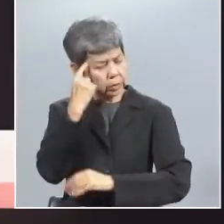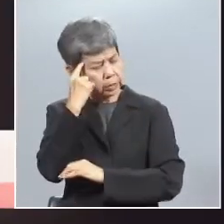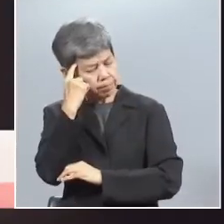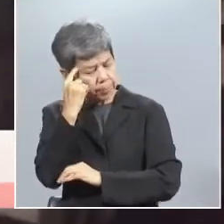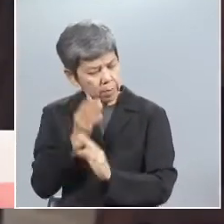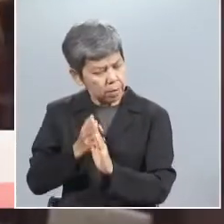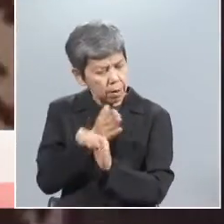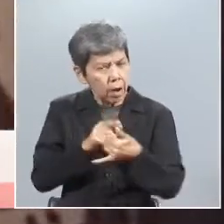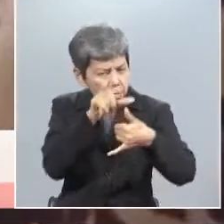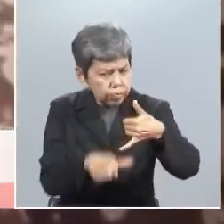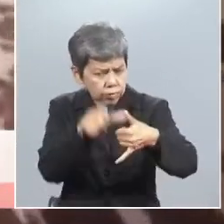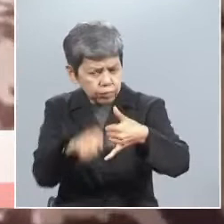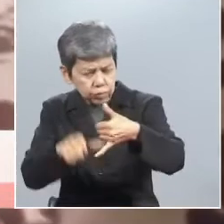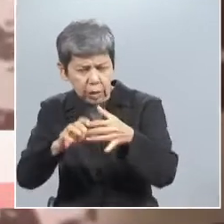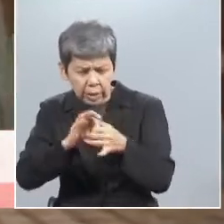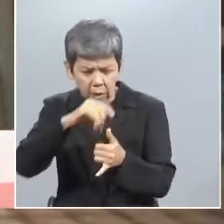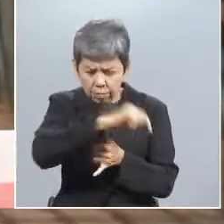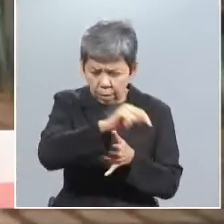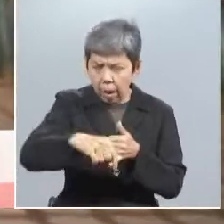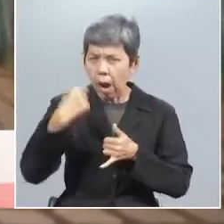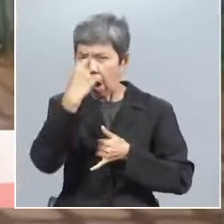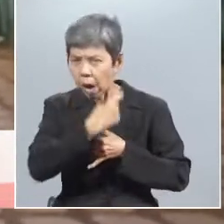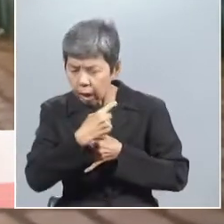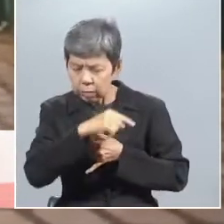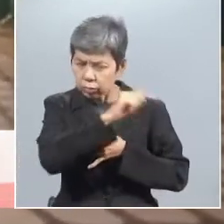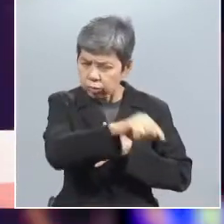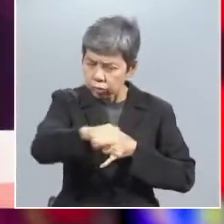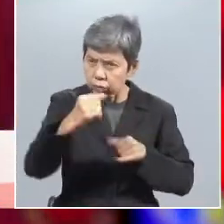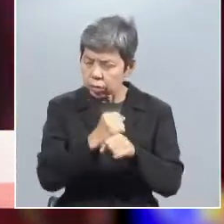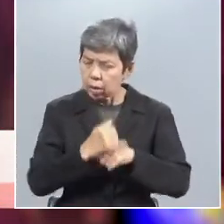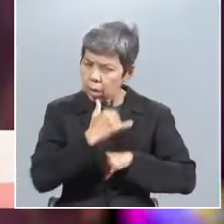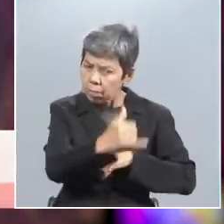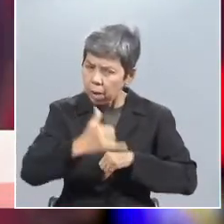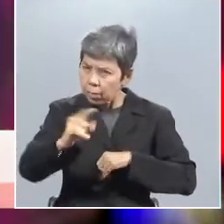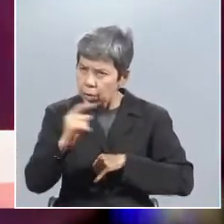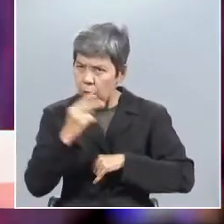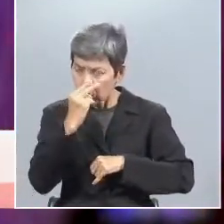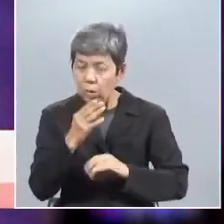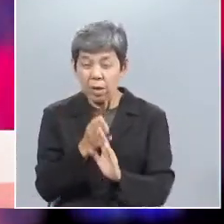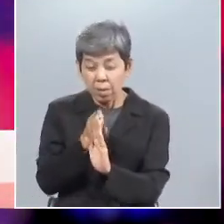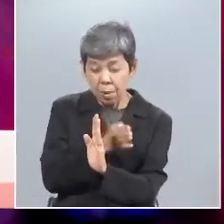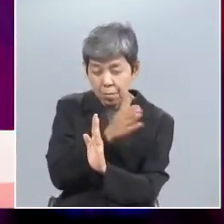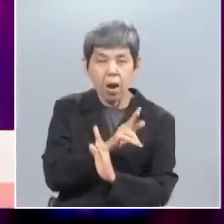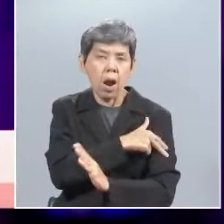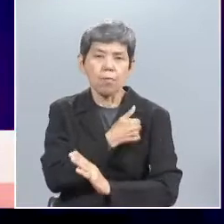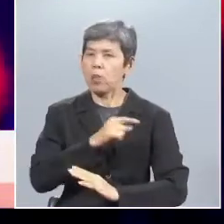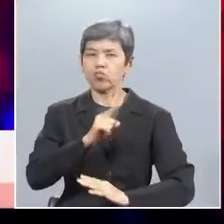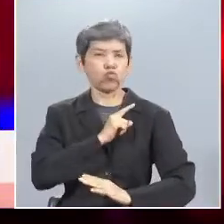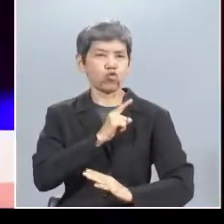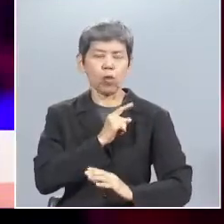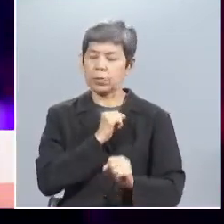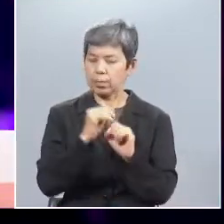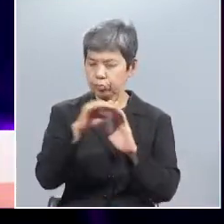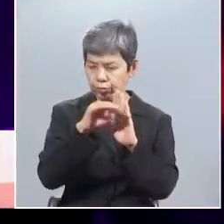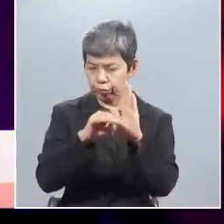ทำลายของแต่ละคนที่เกี่ยวข้องวิเคราะห์สถานการณ์เหตุการณ์ทั้งหลายและทำลายเนี่ยนะออกโดยแพทย์มานะครับ